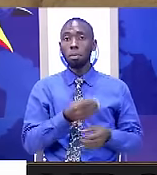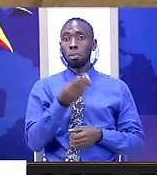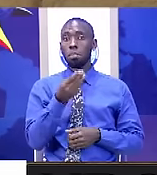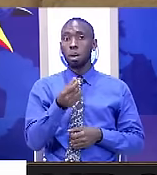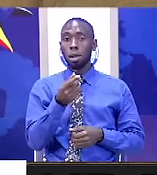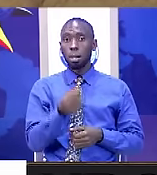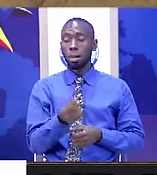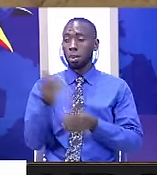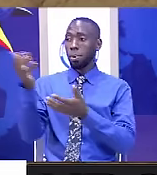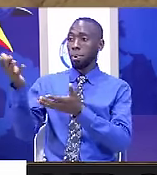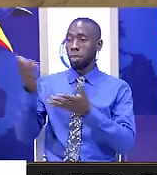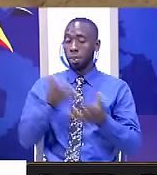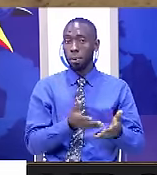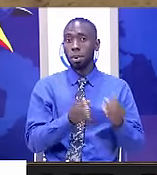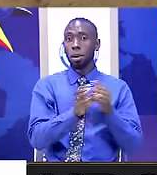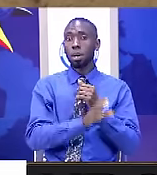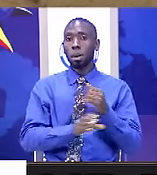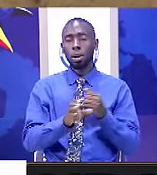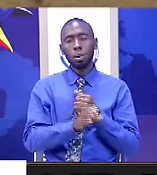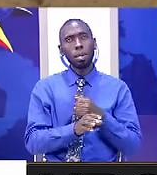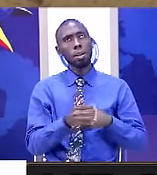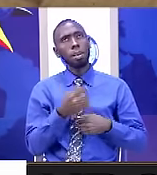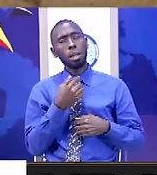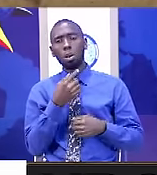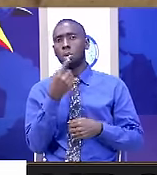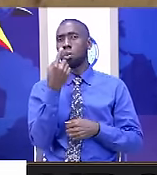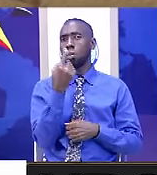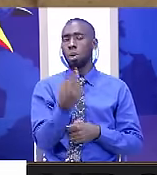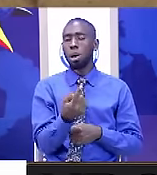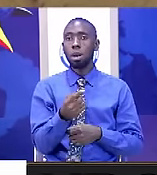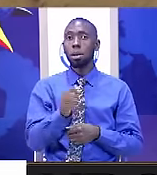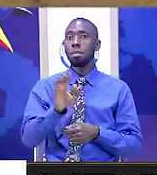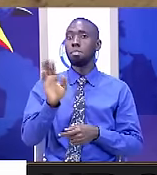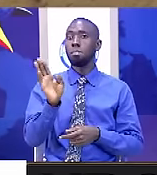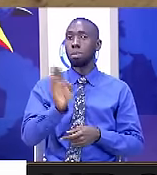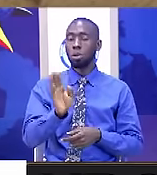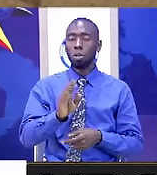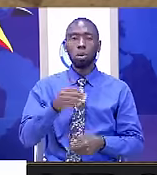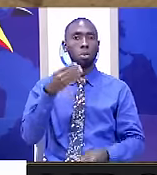mwanyi ezikunukkiriza okuwera akawumbi kalamba akadola.